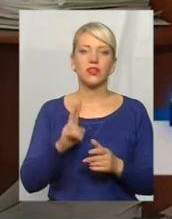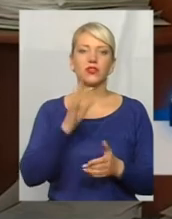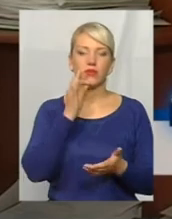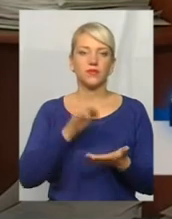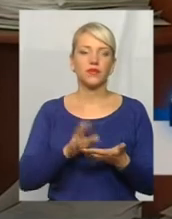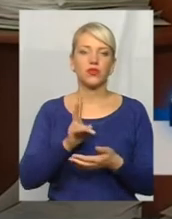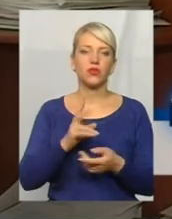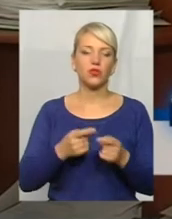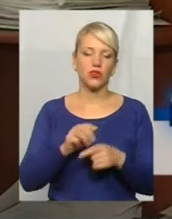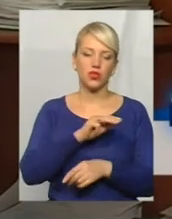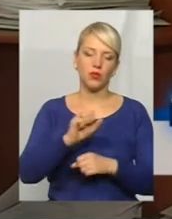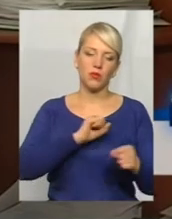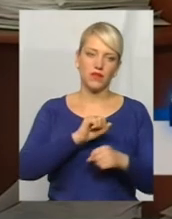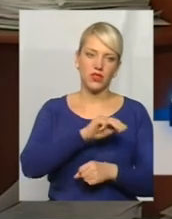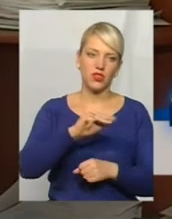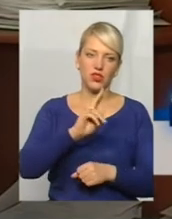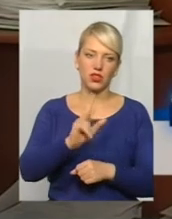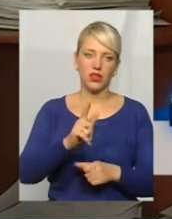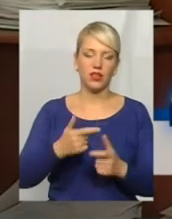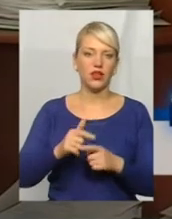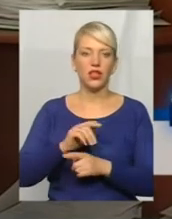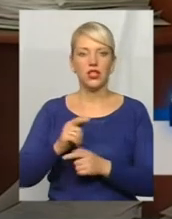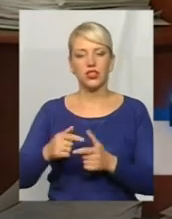компетенція? Управління ЖКХ чи спецкомунтрансу?